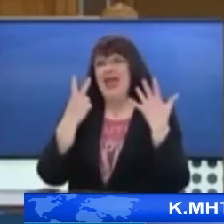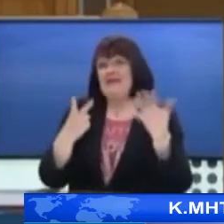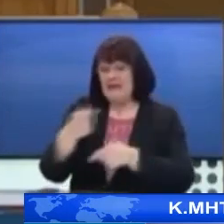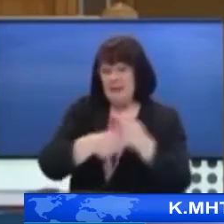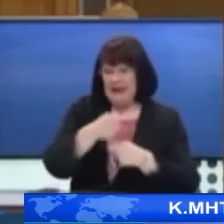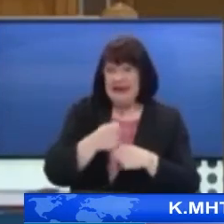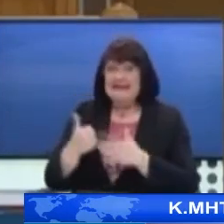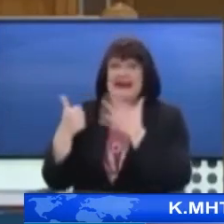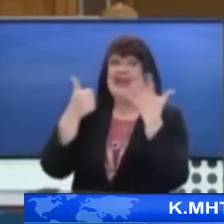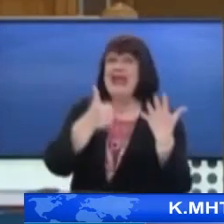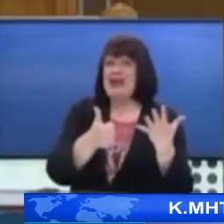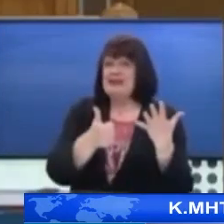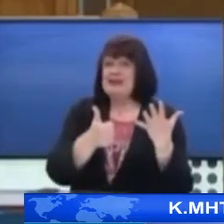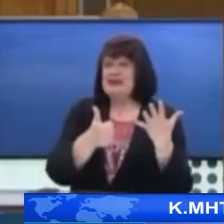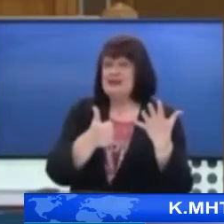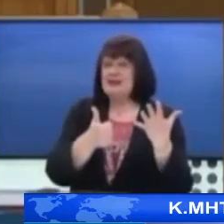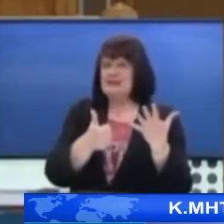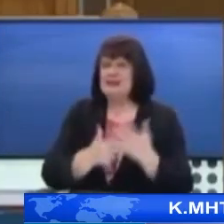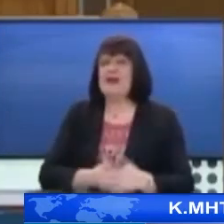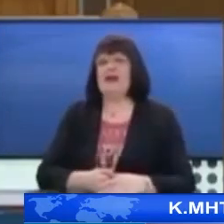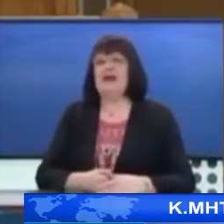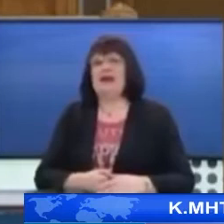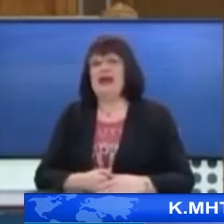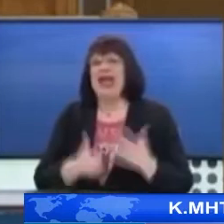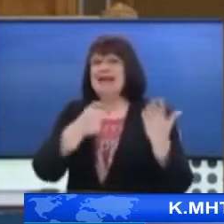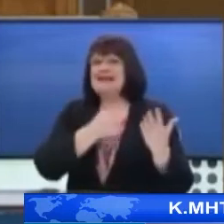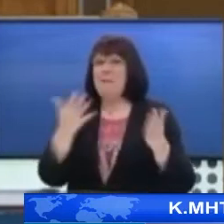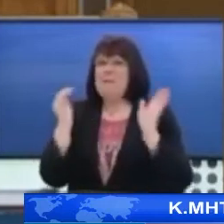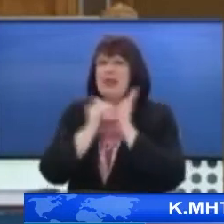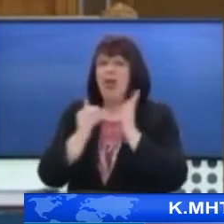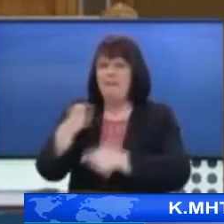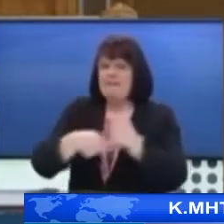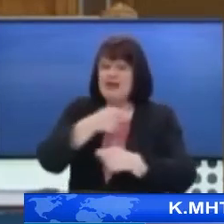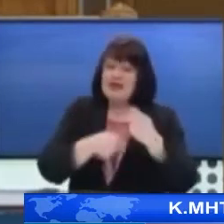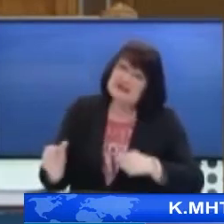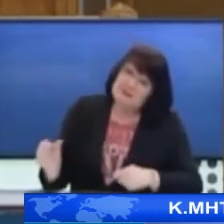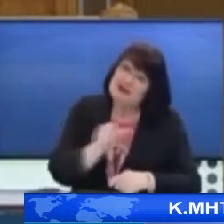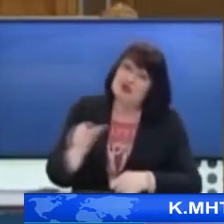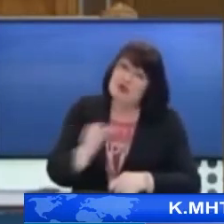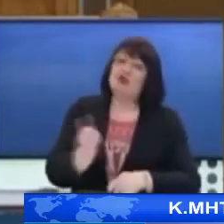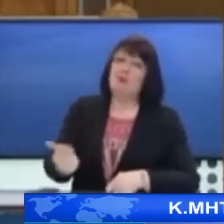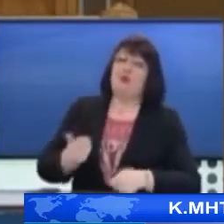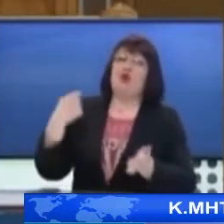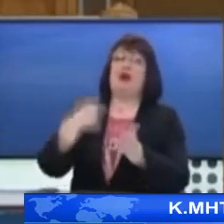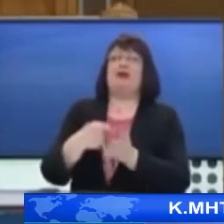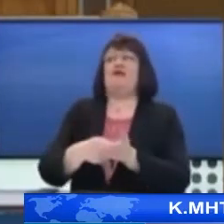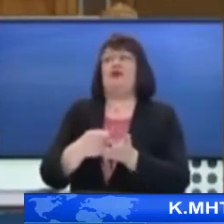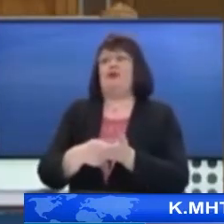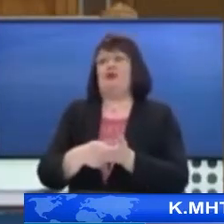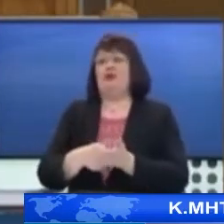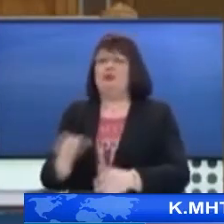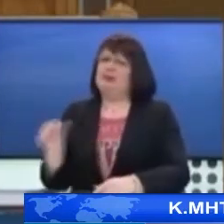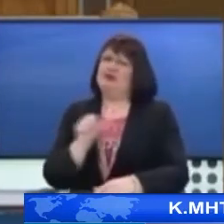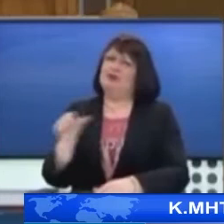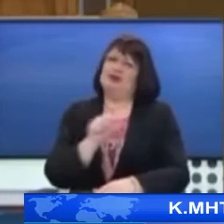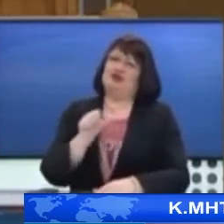7 επιχειρήσεις, δηλαδή από τις 76.000 επιχειρήσεις, πάνω από τις 65.000 επιχειρήσεις της εστίασης πήραν κάποιου